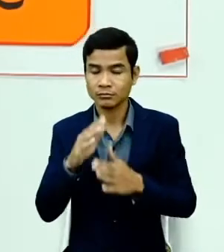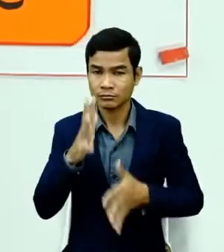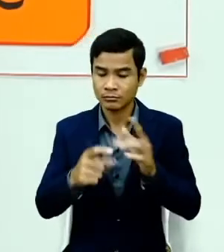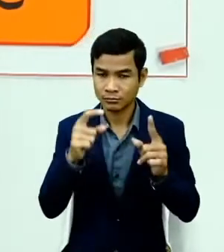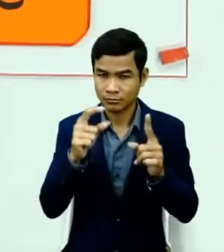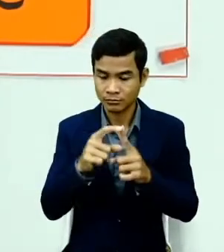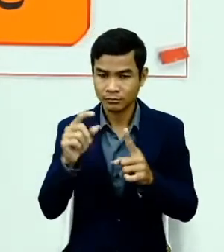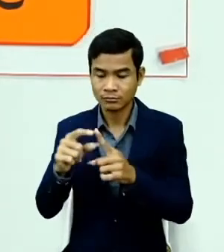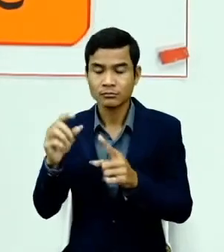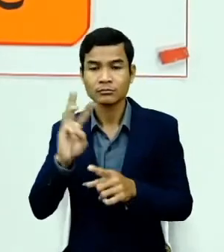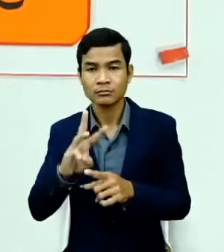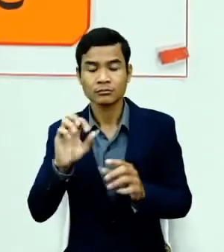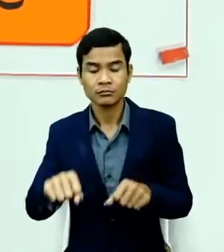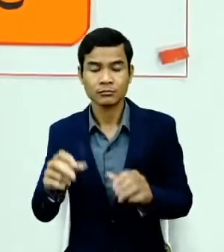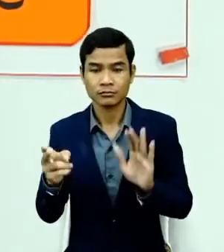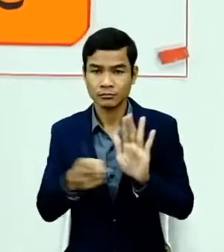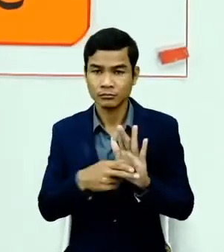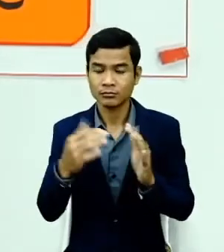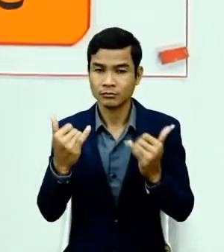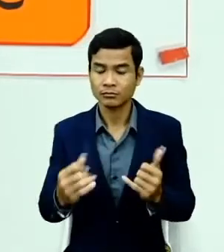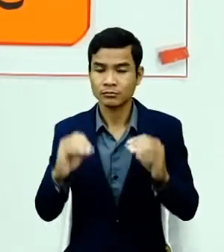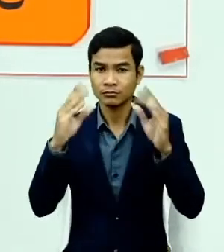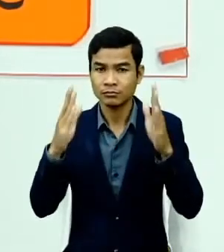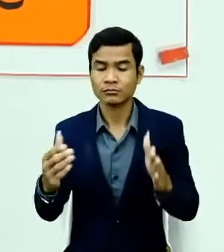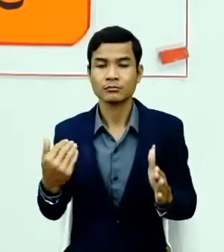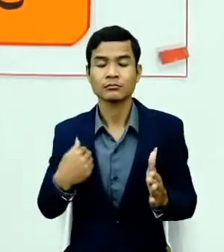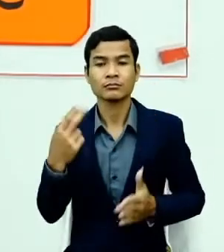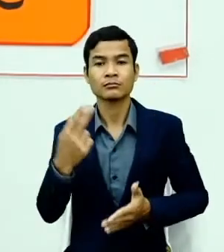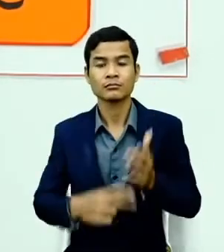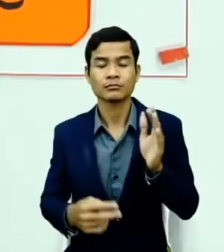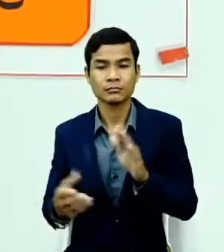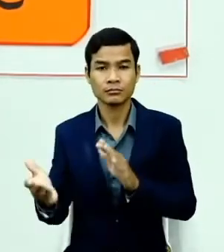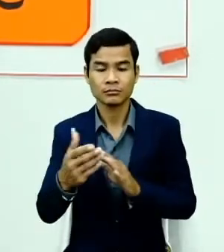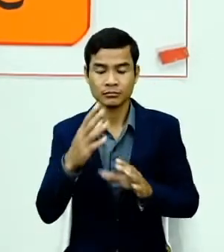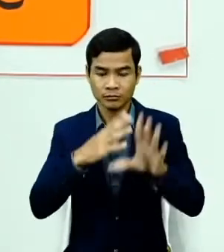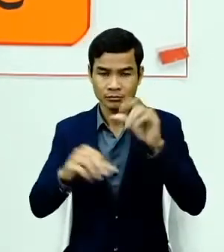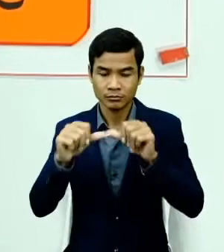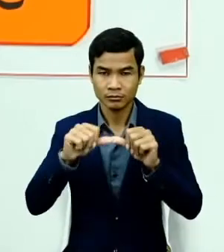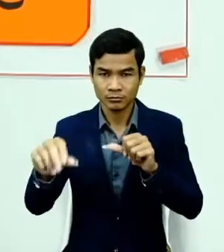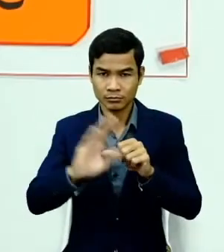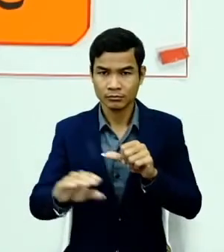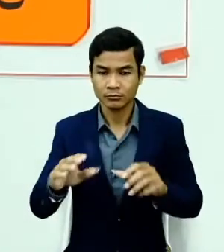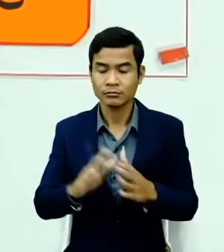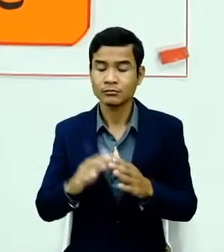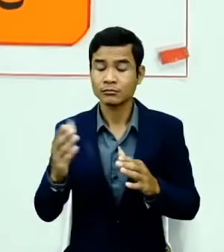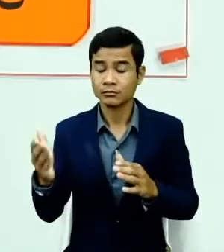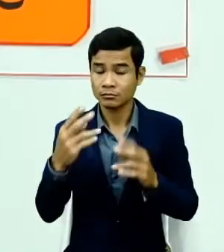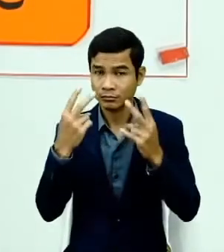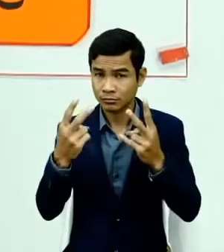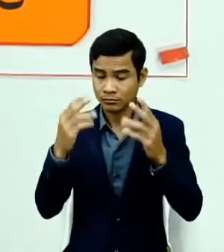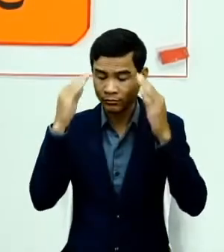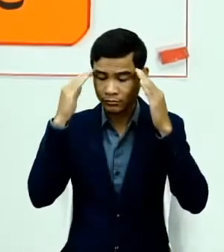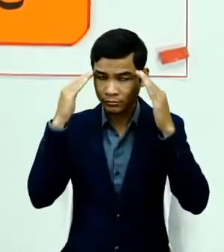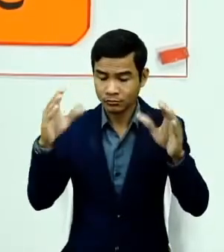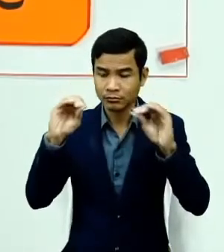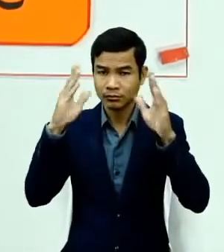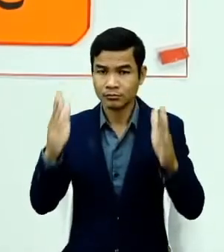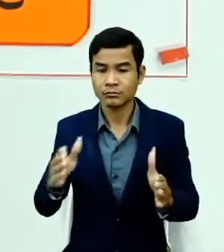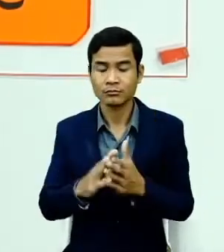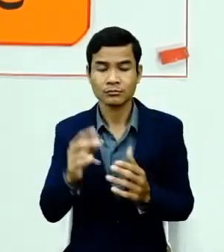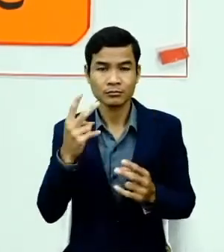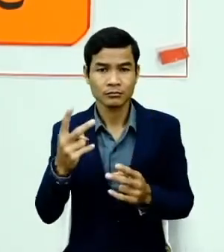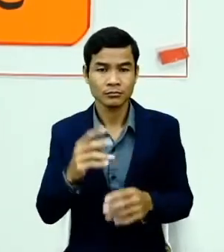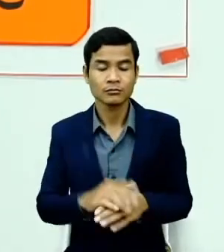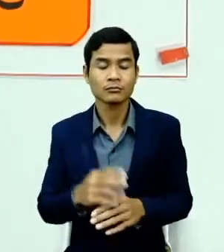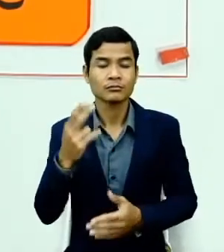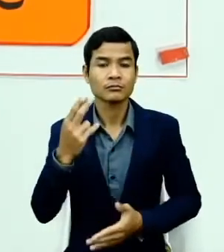3បានច្បាស់លាស់ឥឡូវនេះអ្នកគ្រូនឹងមានអ្វីមកឲ្យកូនកូនសិក្សាបន្តកូនកូនមើលមកក្តារខៀនហើយនឹងឃើញចា